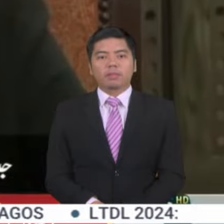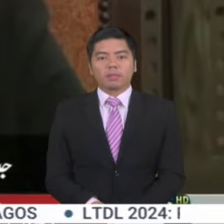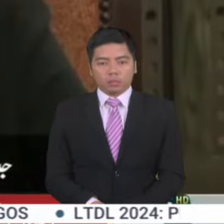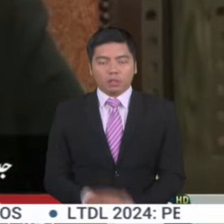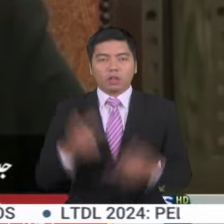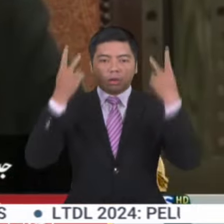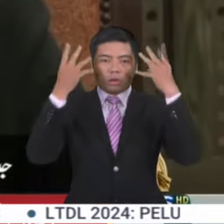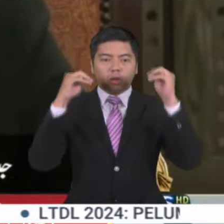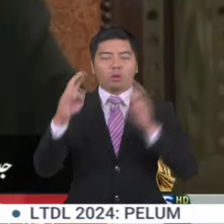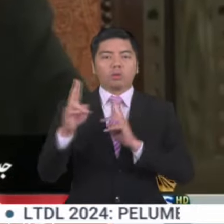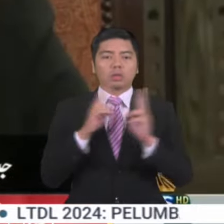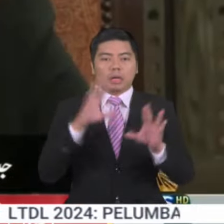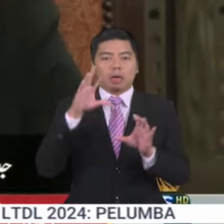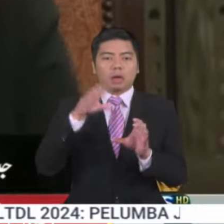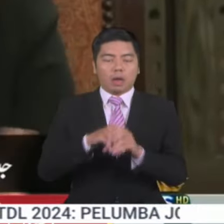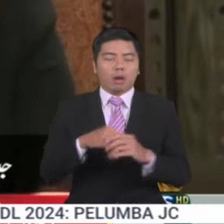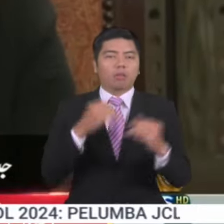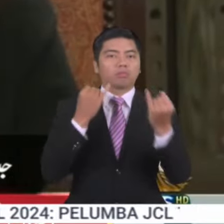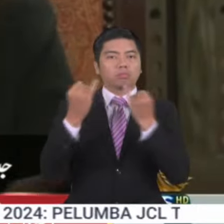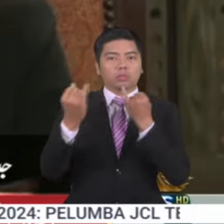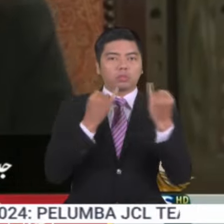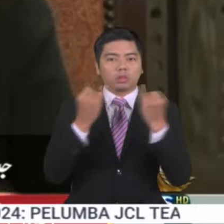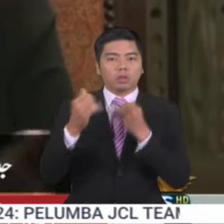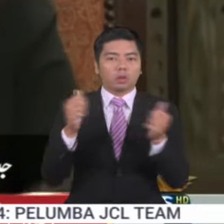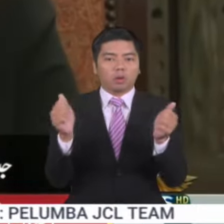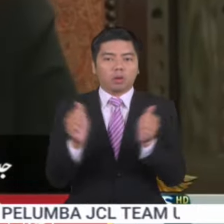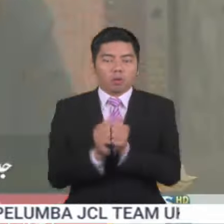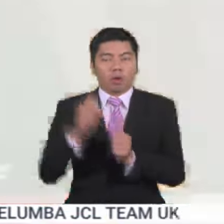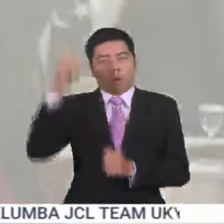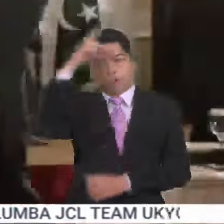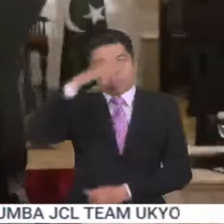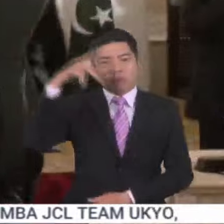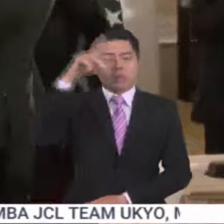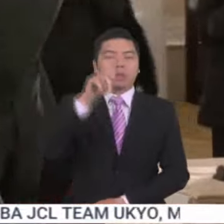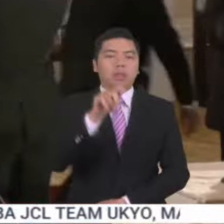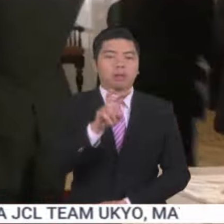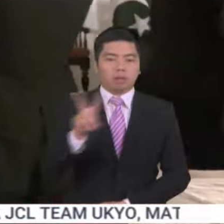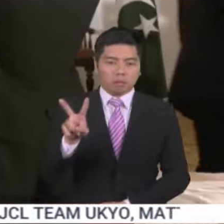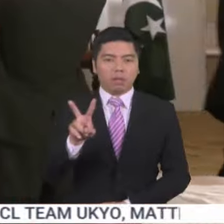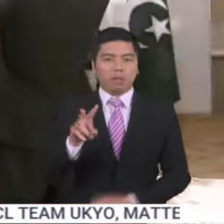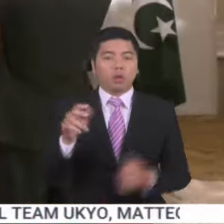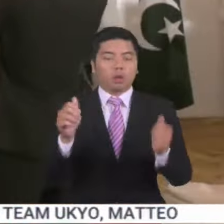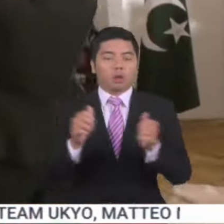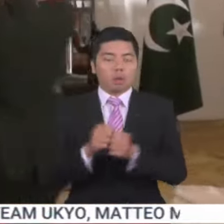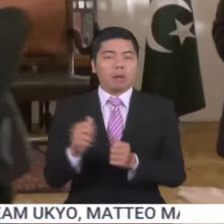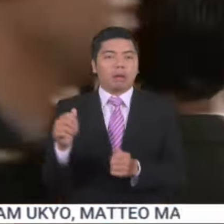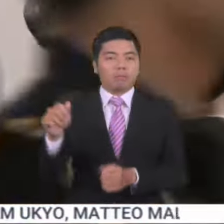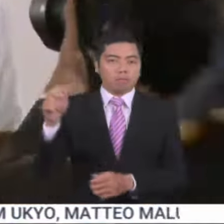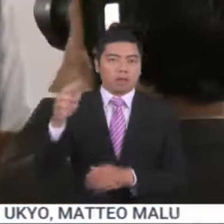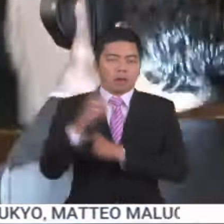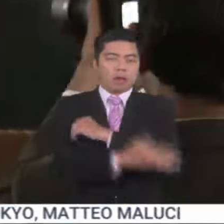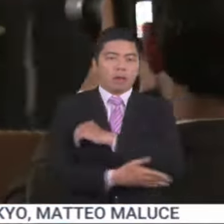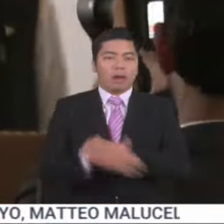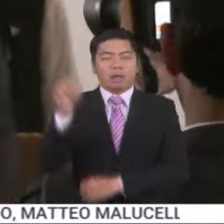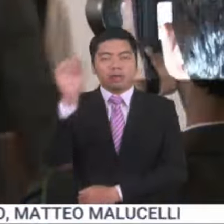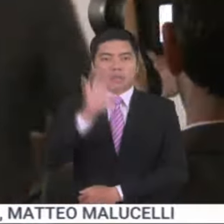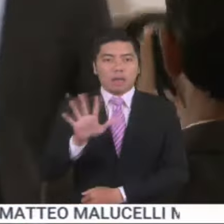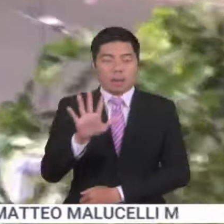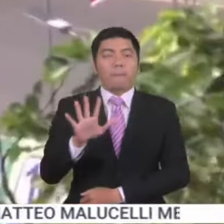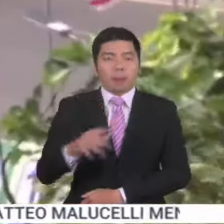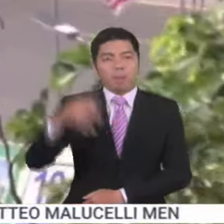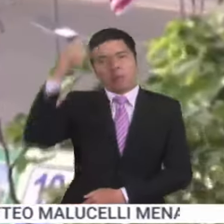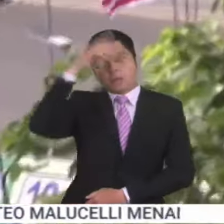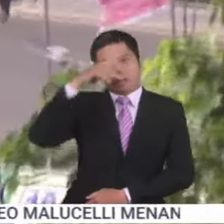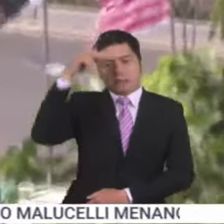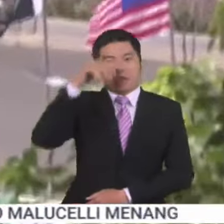Perdana Menteri berkata demikian dalam temubual eksklusif dengan Pakistan TV. Dalam kalangan negara-negara Asia Selatan, Pakistan